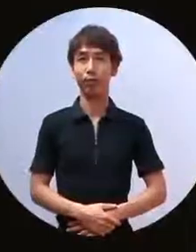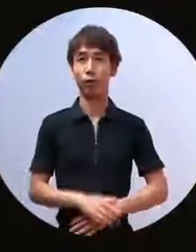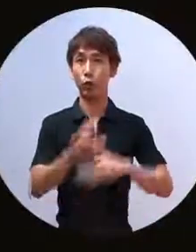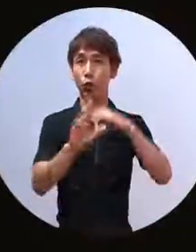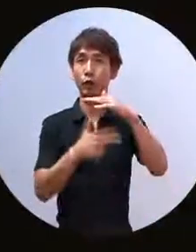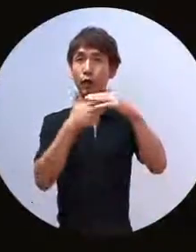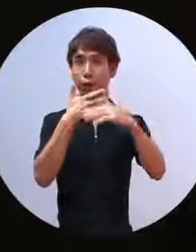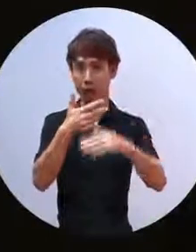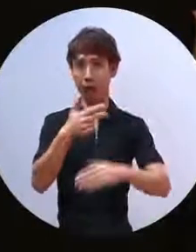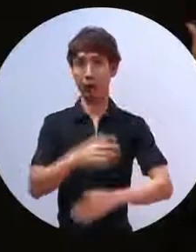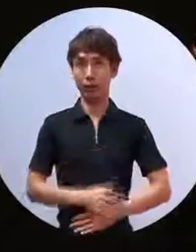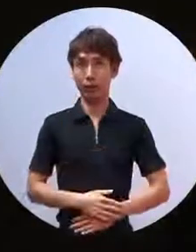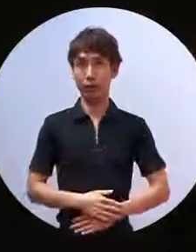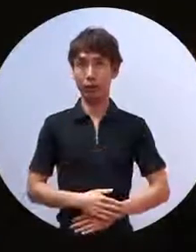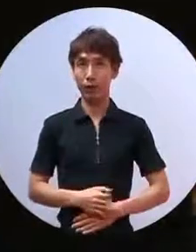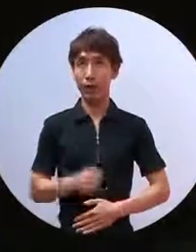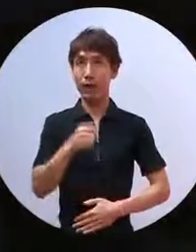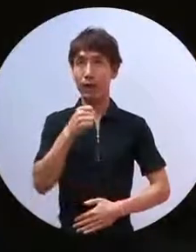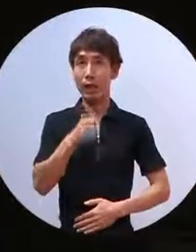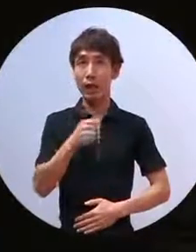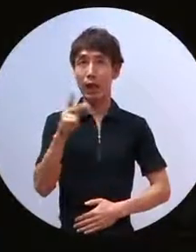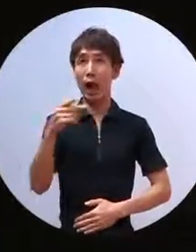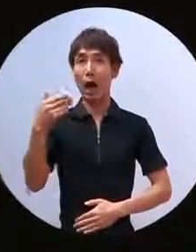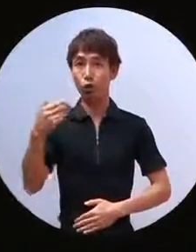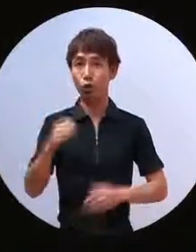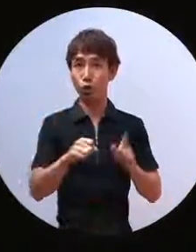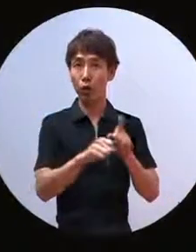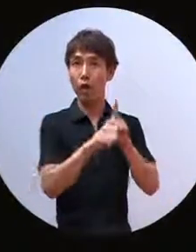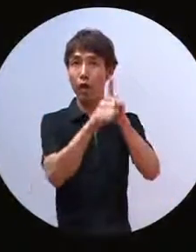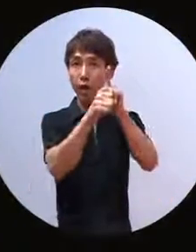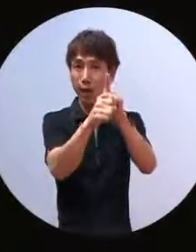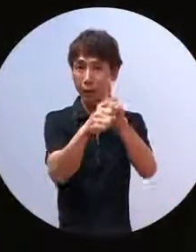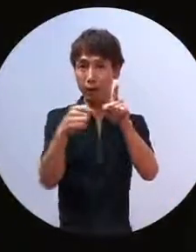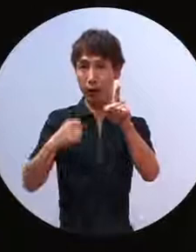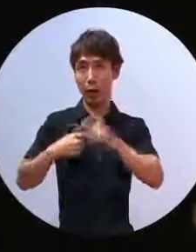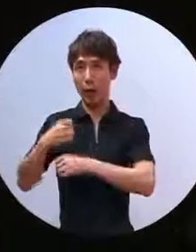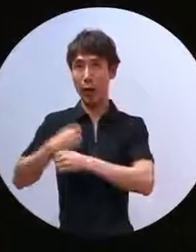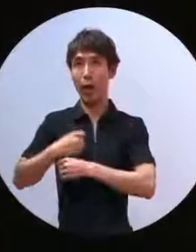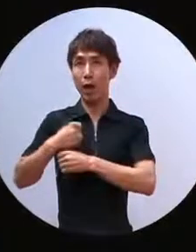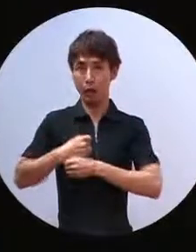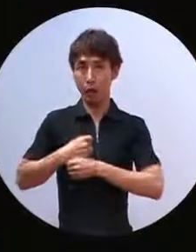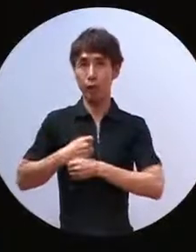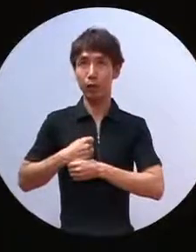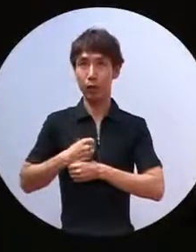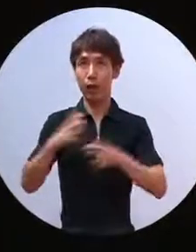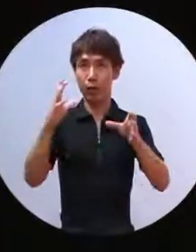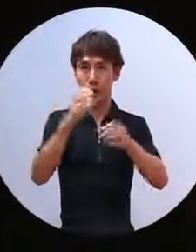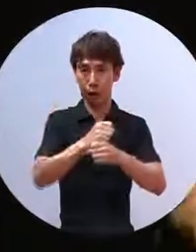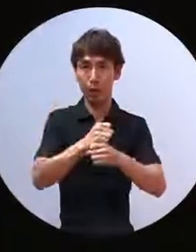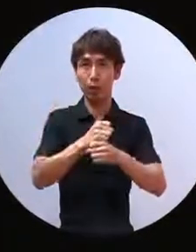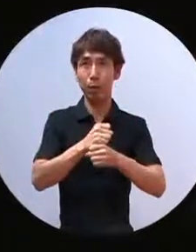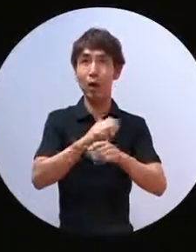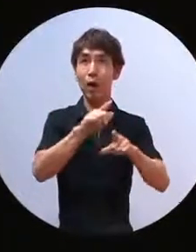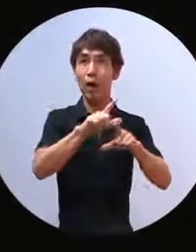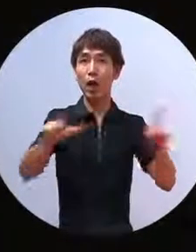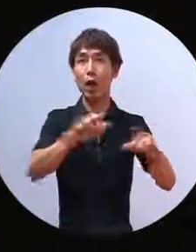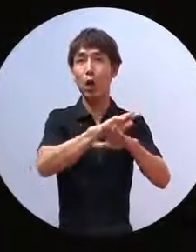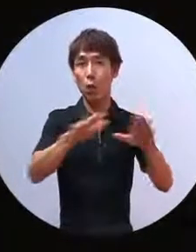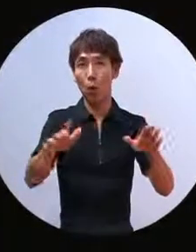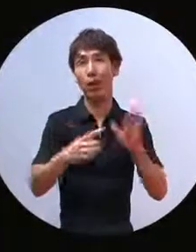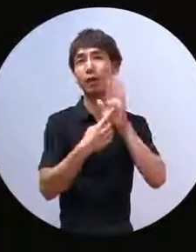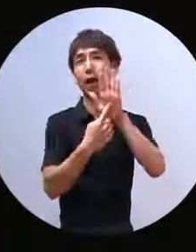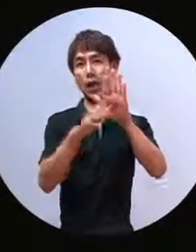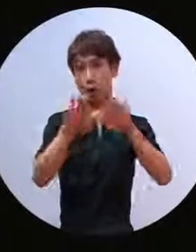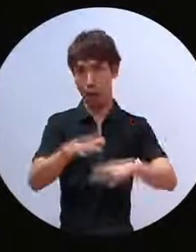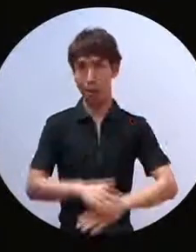藤沢市核兵器廃絶平和都市宣言。我が国は世界で唯一の